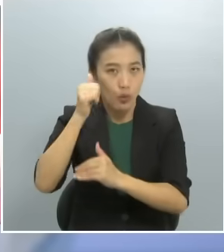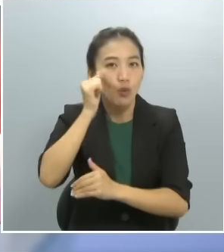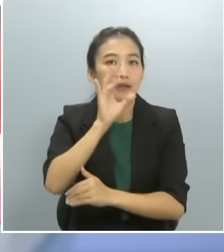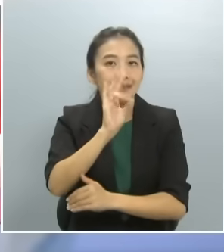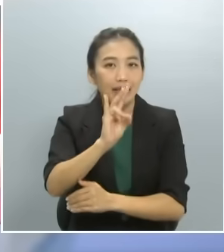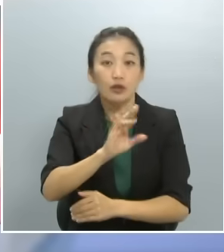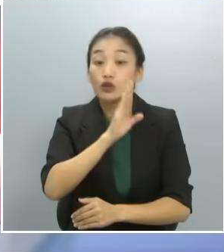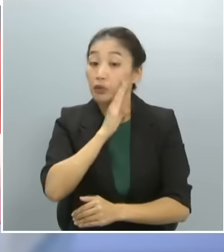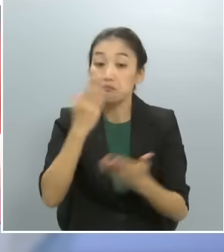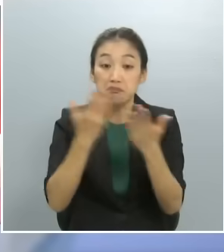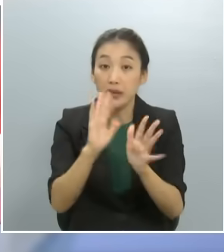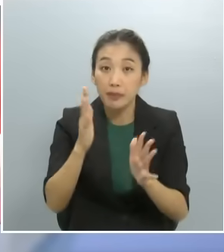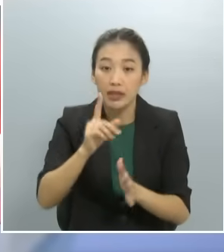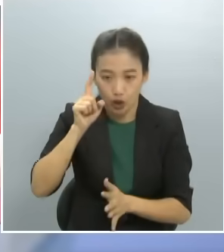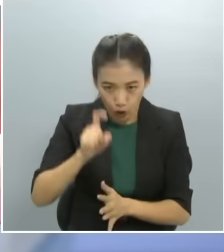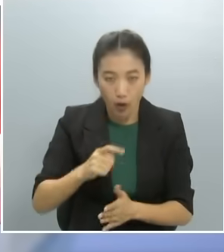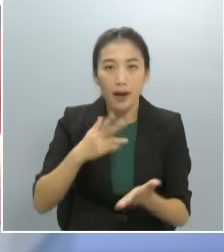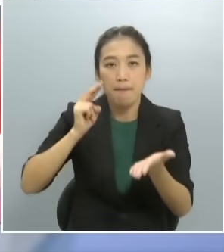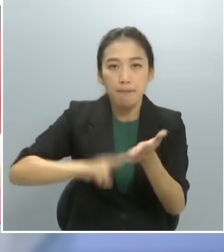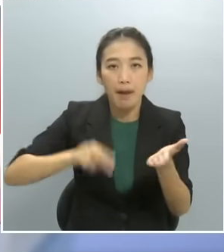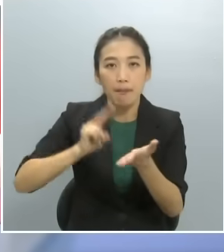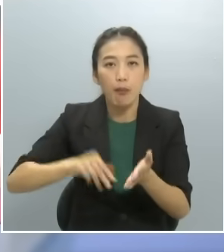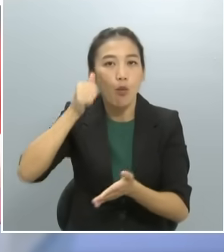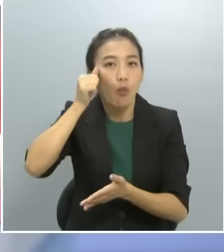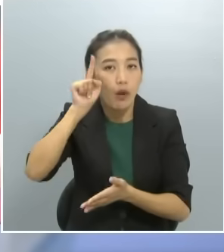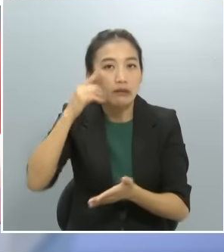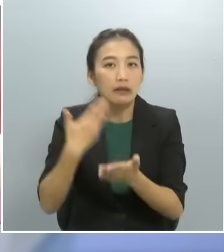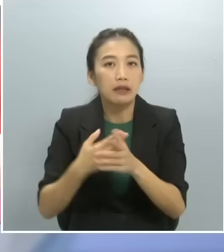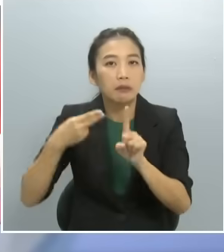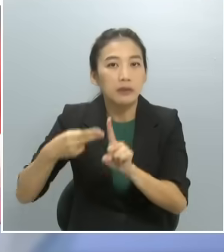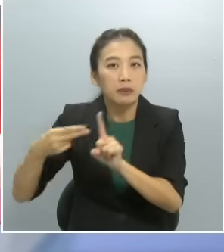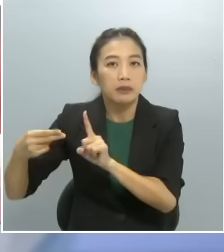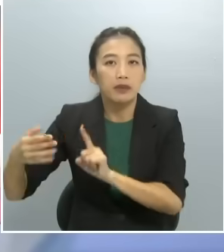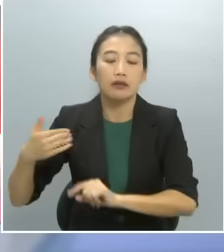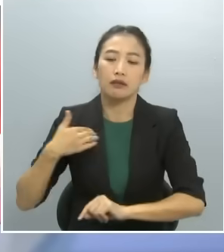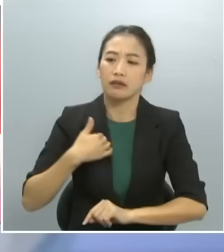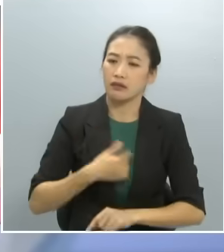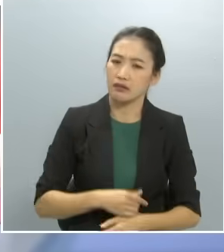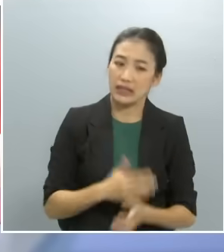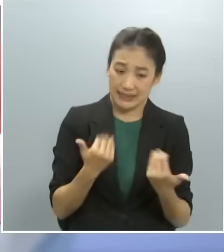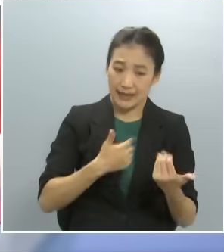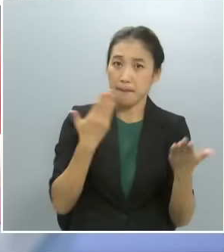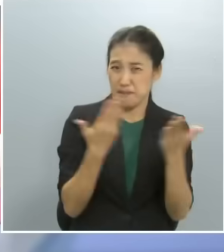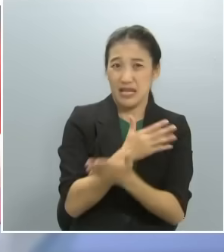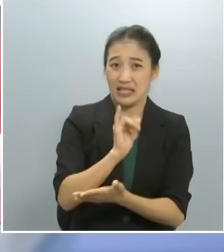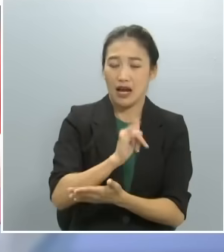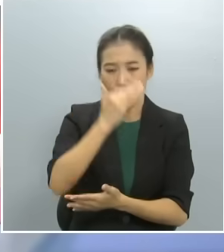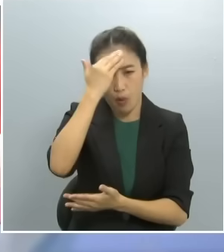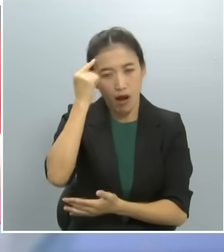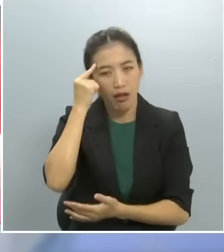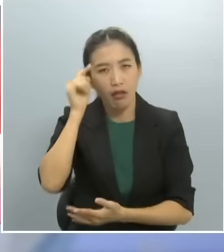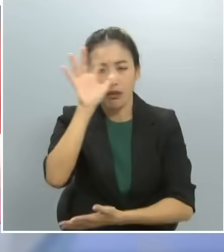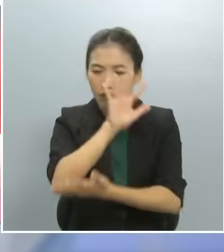นึงที่ยังไม่ได้เปลี่ยนเพราะว่าอยู่ในระหว่างการตัดสินใจมันผิดหรือไม่เพราะว่าตอนนี้มันคลุมเครืออยู่ว่า